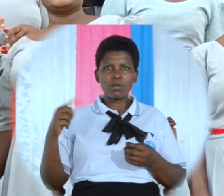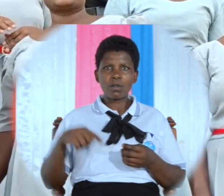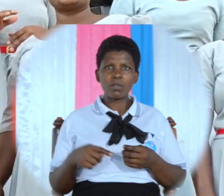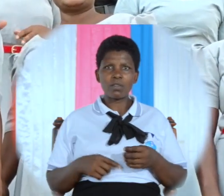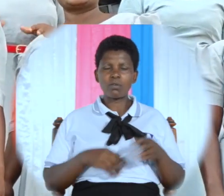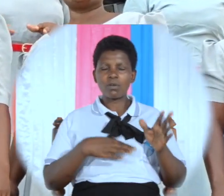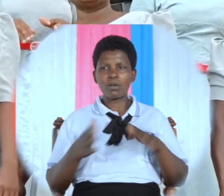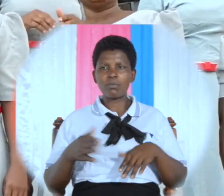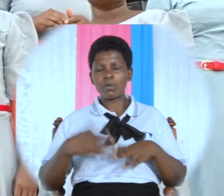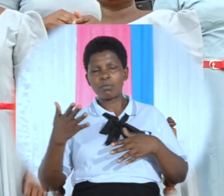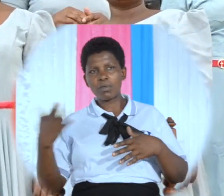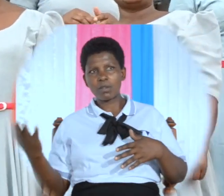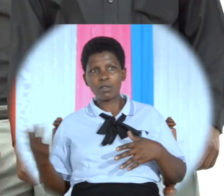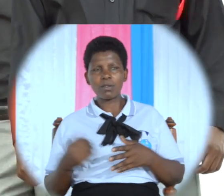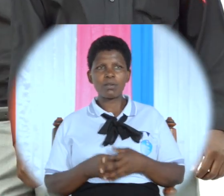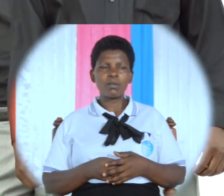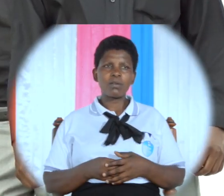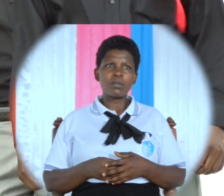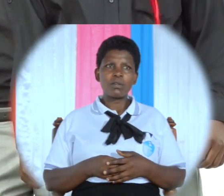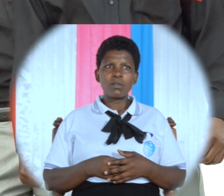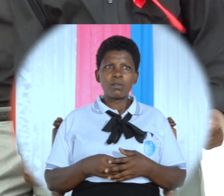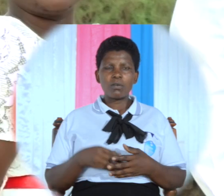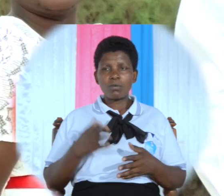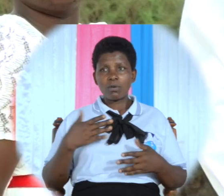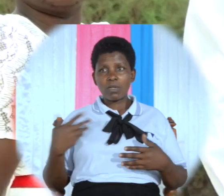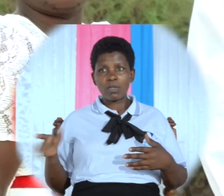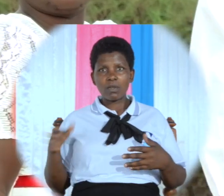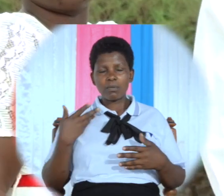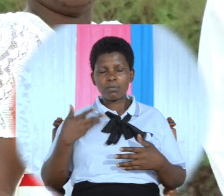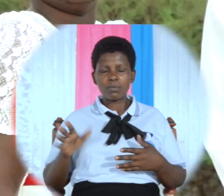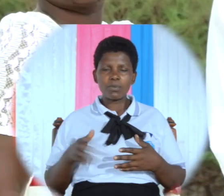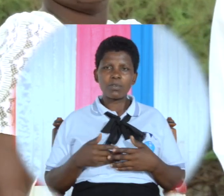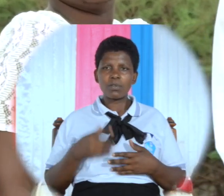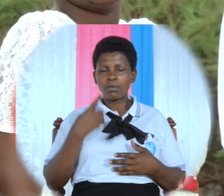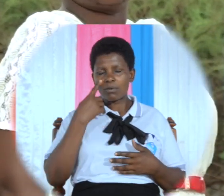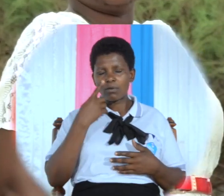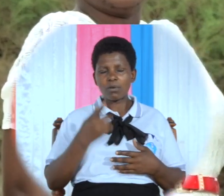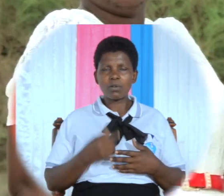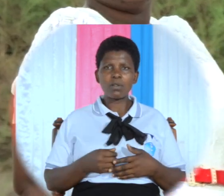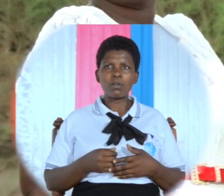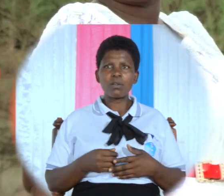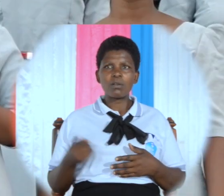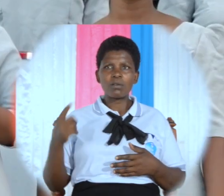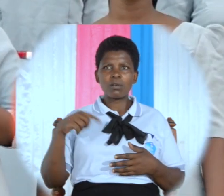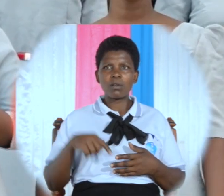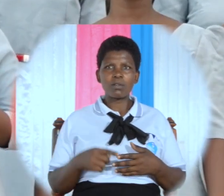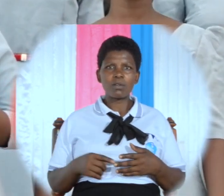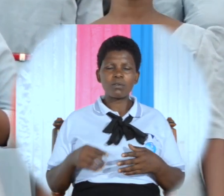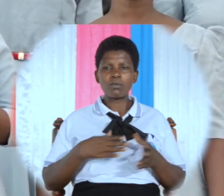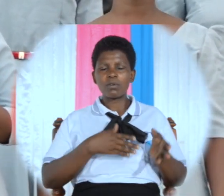nikaja kuangamia milele na wala Bwana hapendi kuona